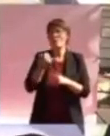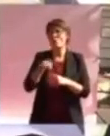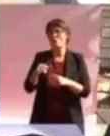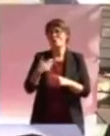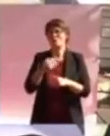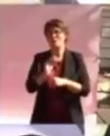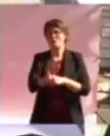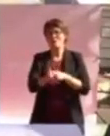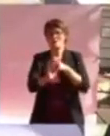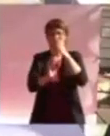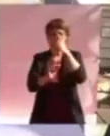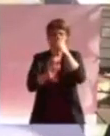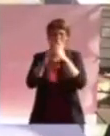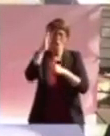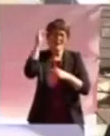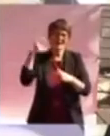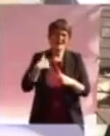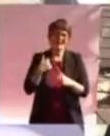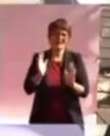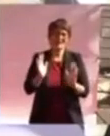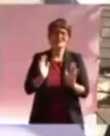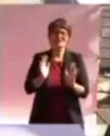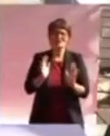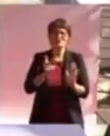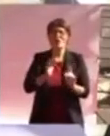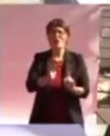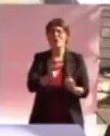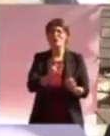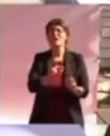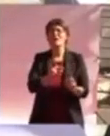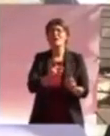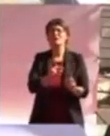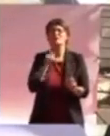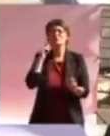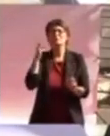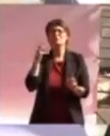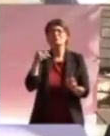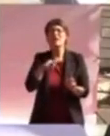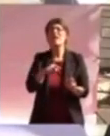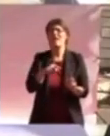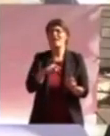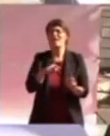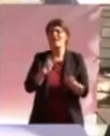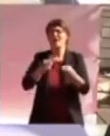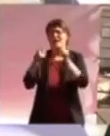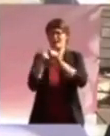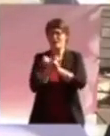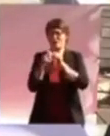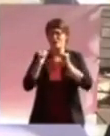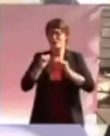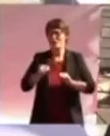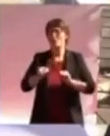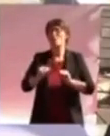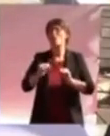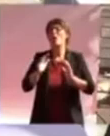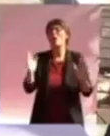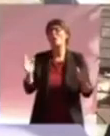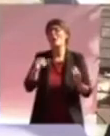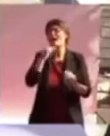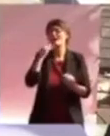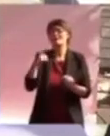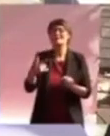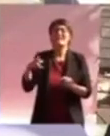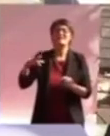la riflessione che le riforme potranno essere fatte solo se ci saranno risorse umane ed economiche